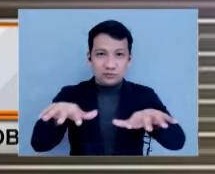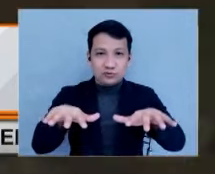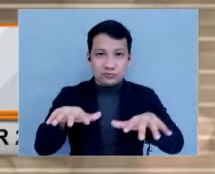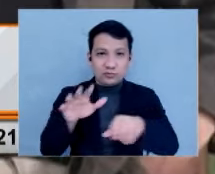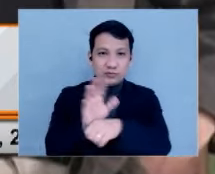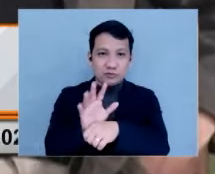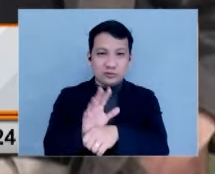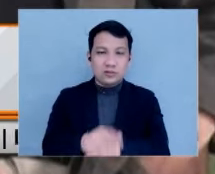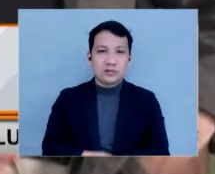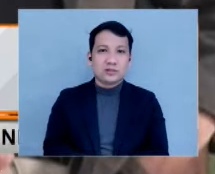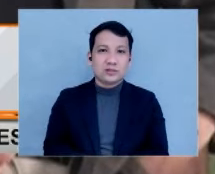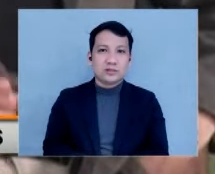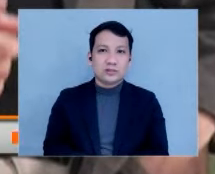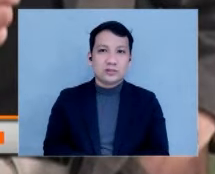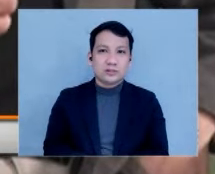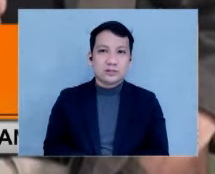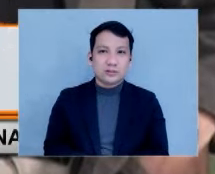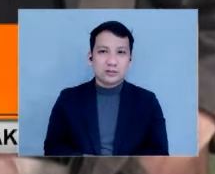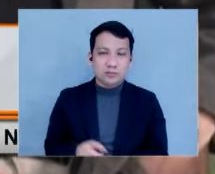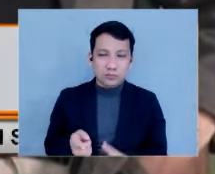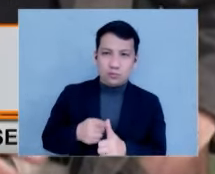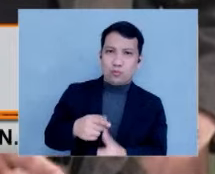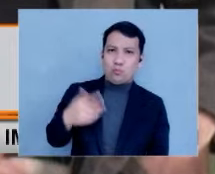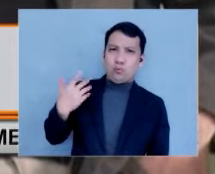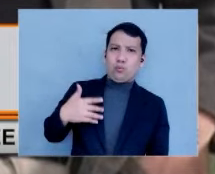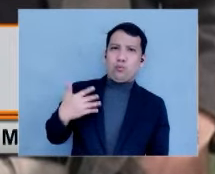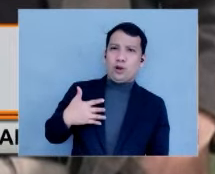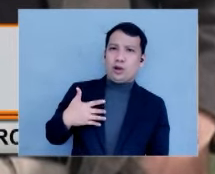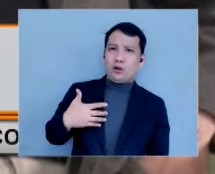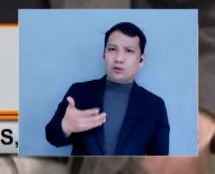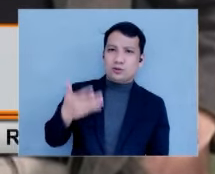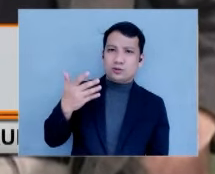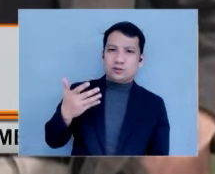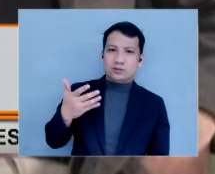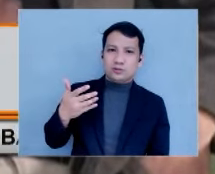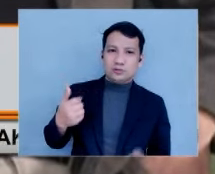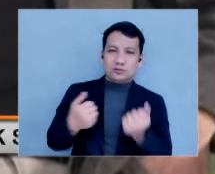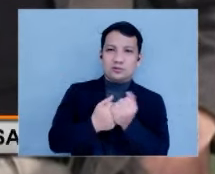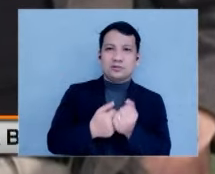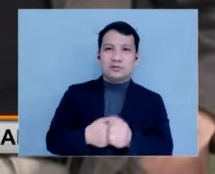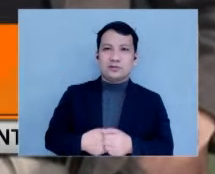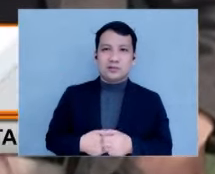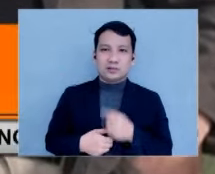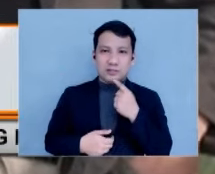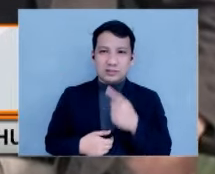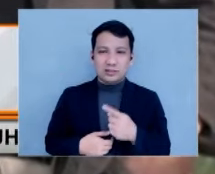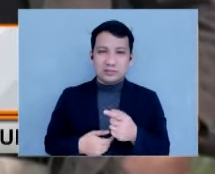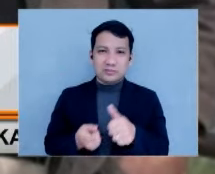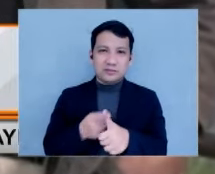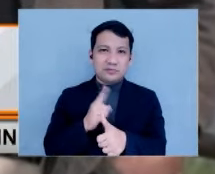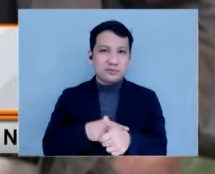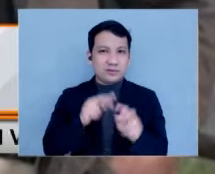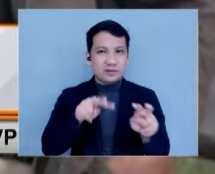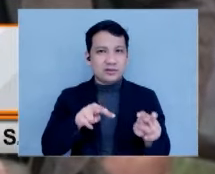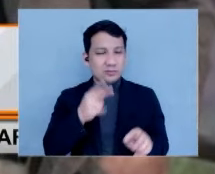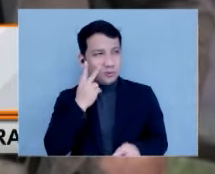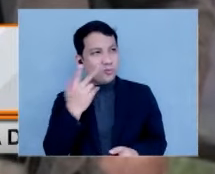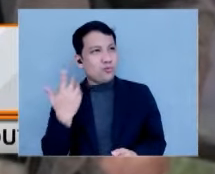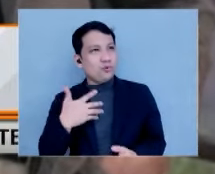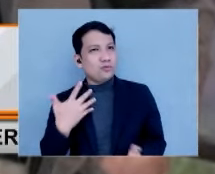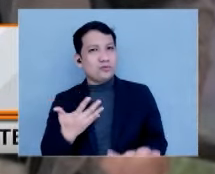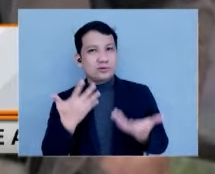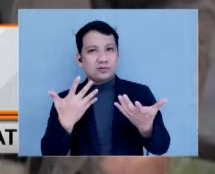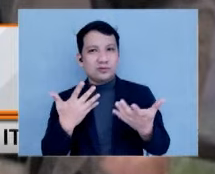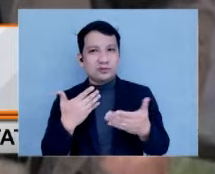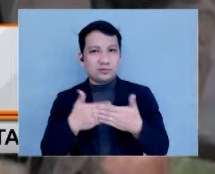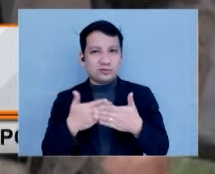first reaction ko was, hey, yay, my family can watch this. That was the first. Like people close to me, I